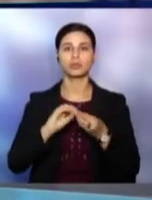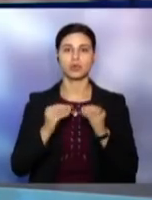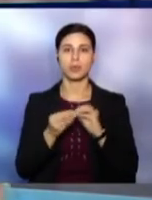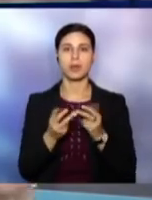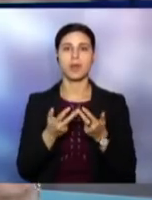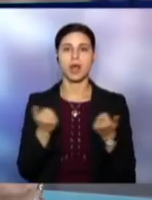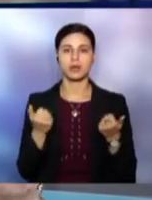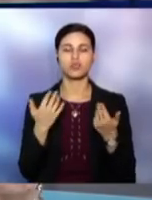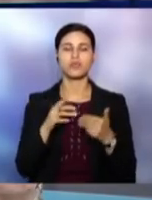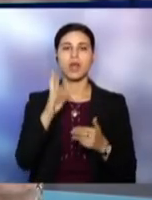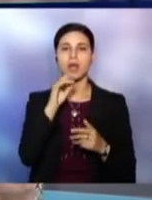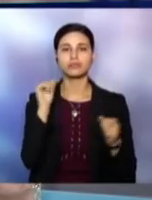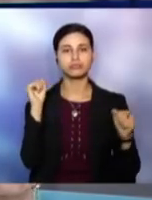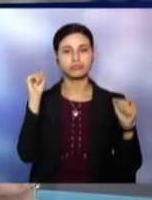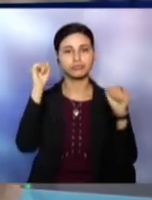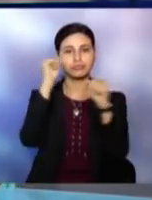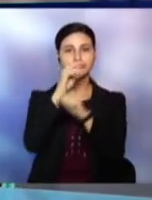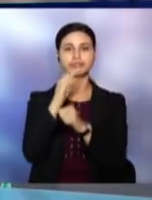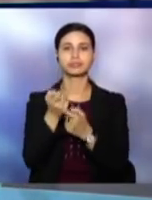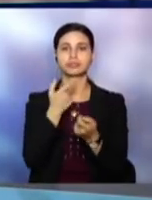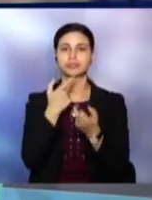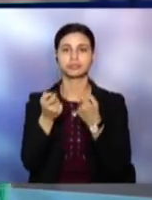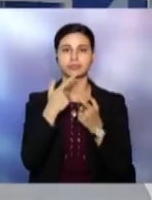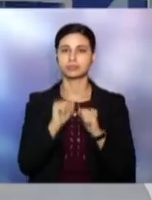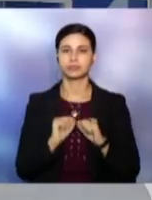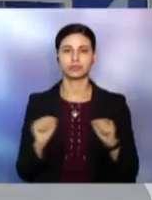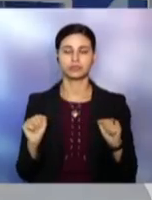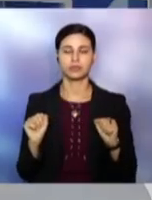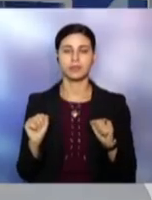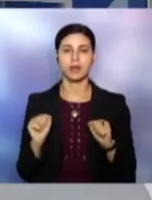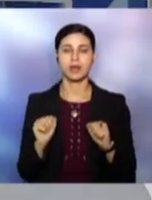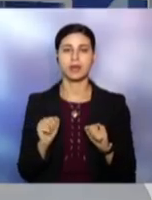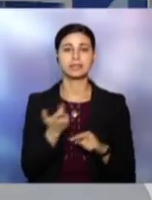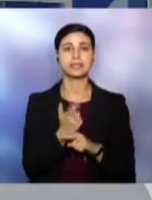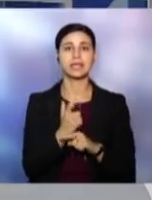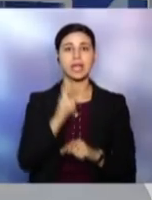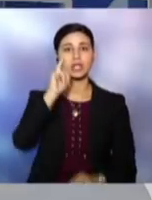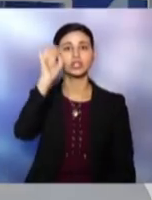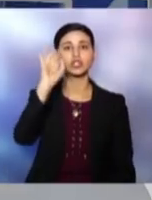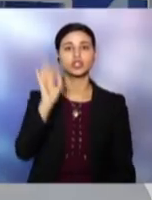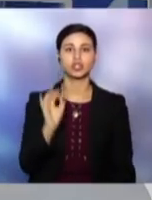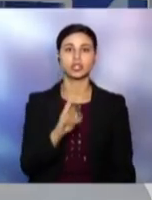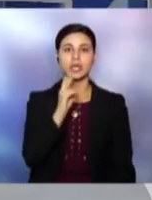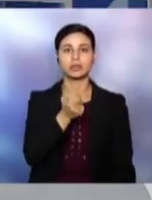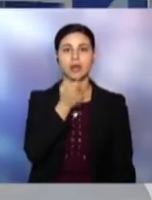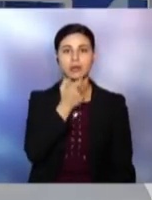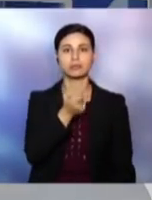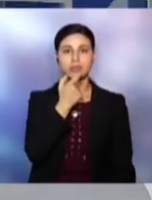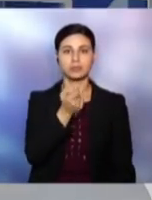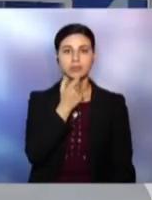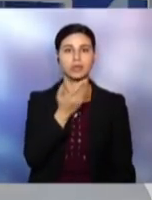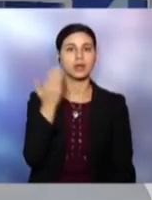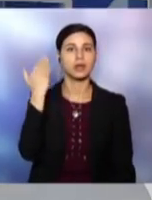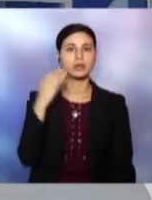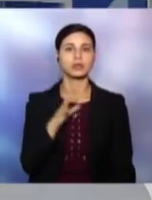აღიარებული რეზისტენტობის მატება. მდგრადობა. ანუ მიკრო იმდენად ხშირად გამვიყენებდით ჩვენ